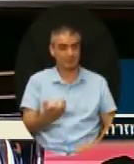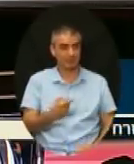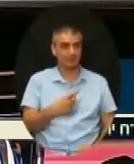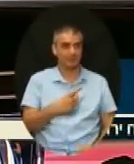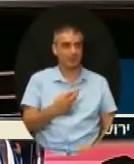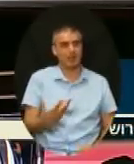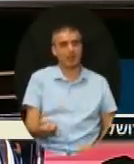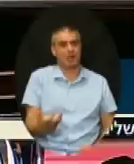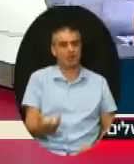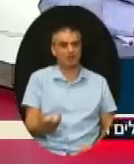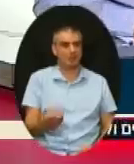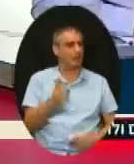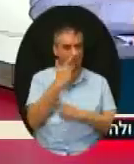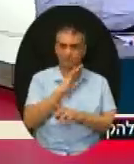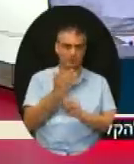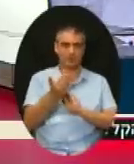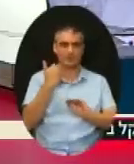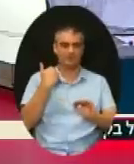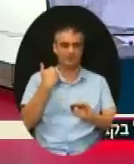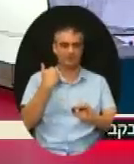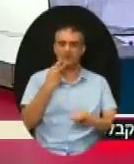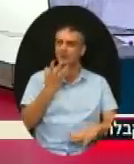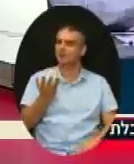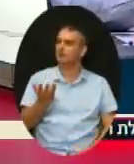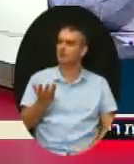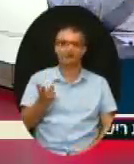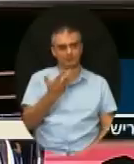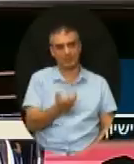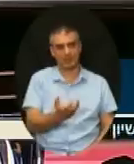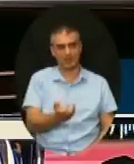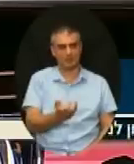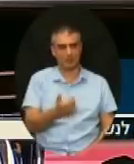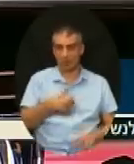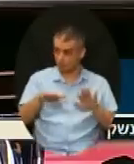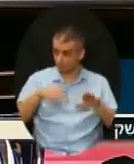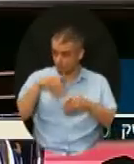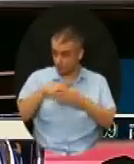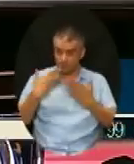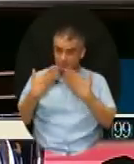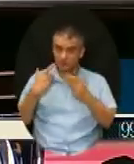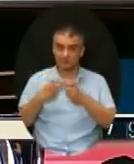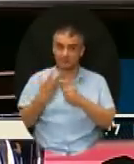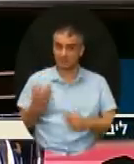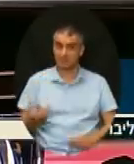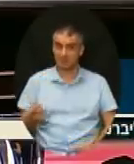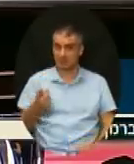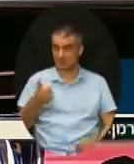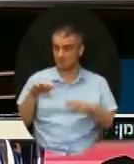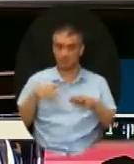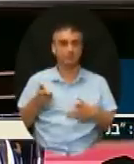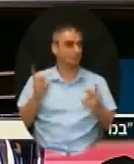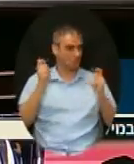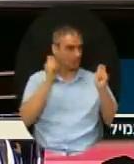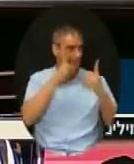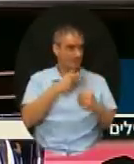לא הצילום, זה היה רק הקלטה, ויזואליה עוד לפני זה. זה הקלטה, ראש הממשלה מוקלט בתוך ישיבת סיעה. טוב, זה... זה מאוד מפתיע